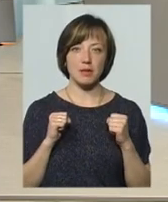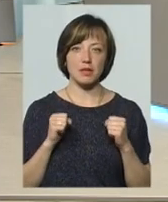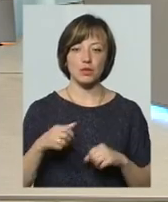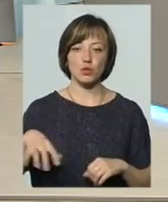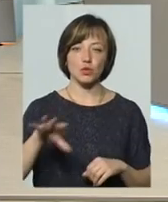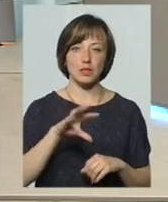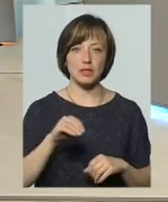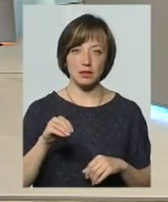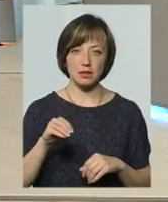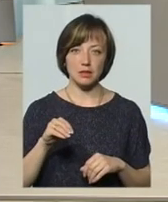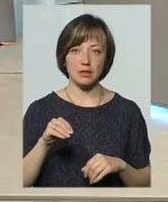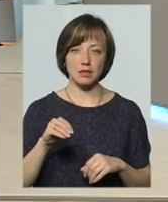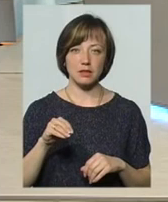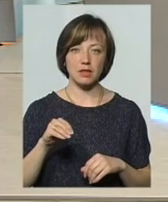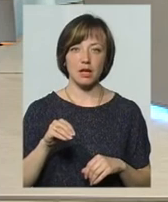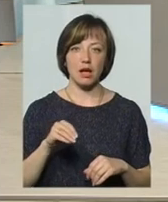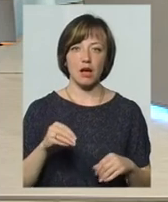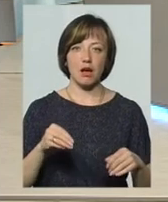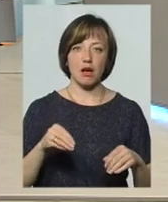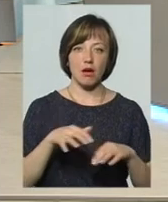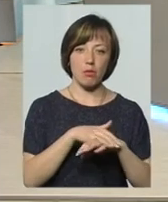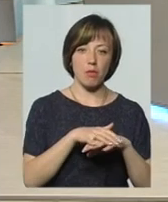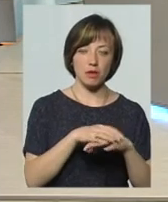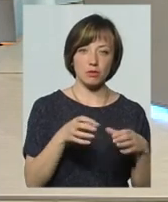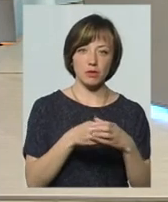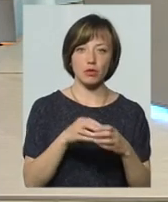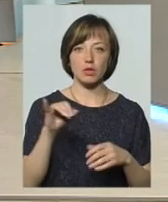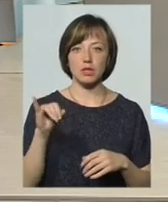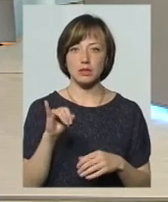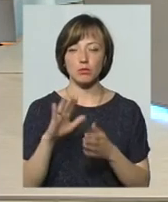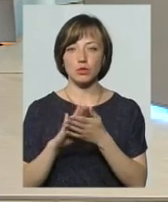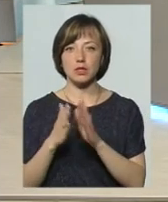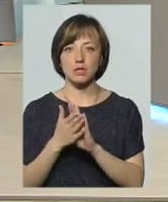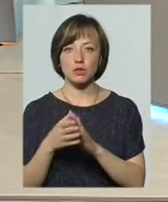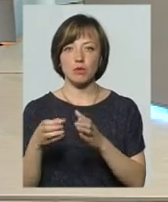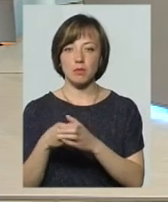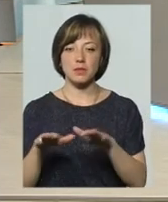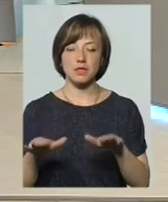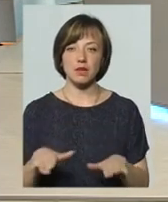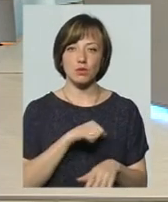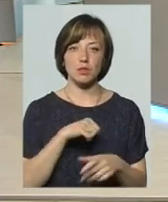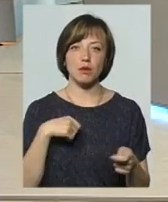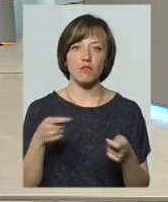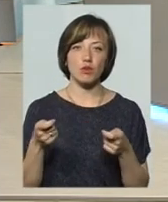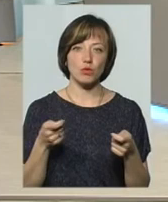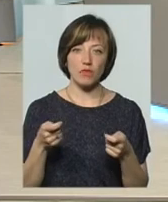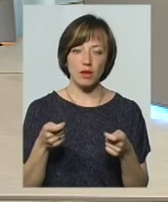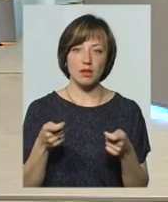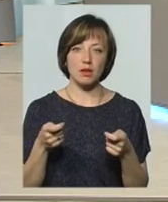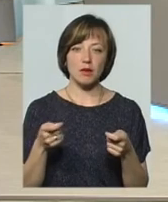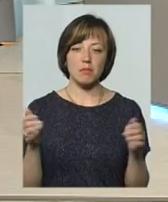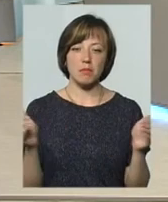усіх, скажімо, і з громадської платформи, і з позиції громади, місцевого самоврядування,